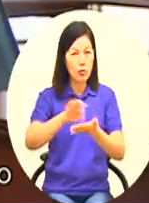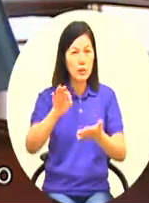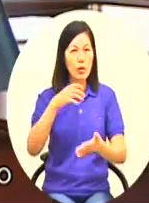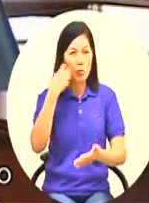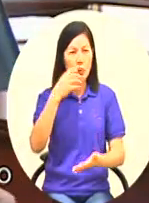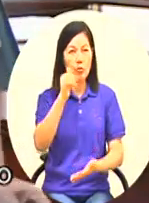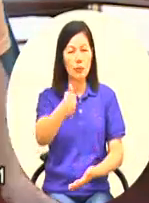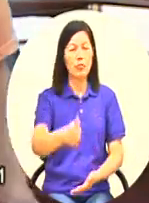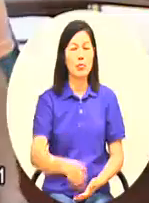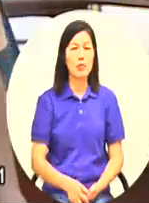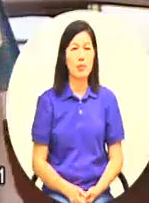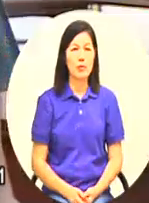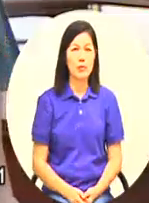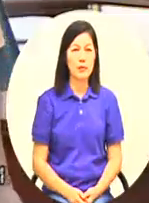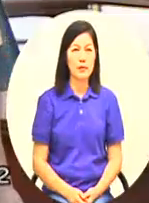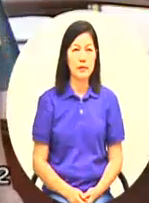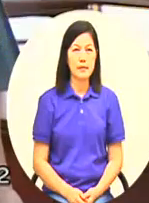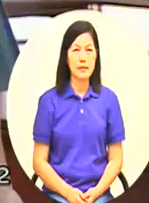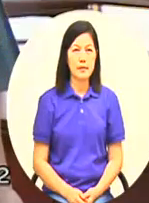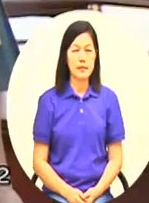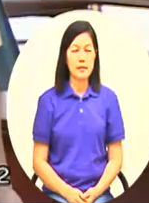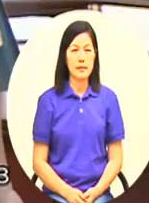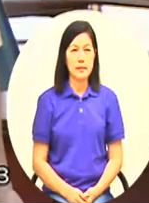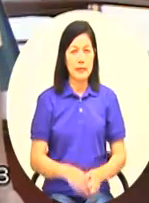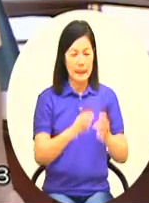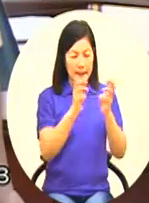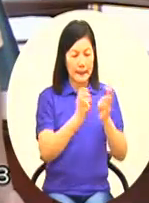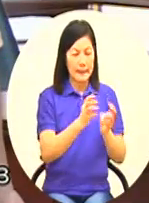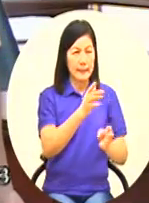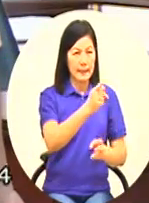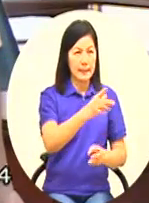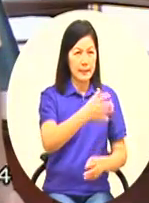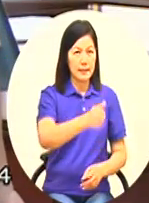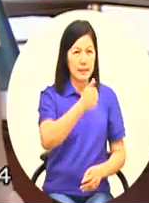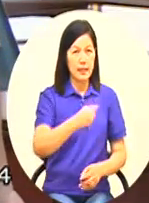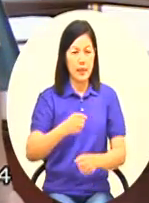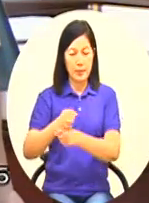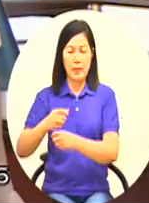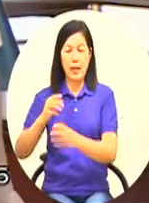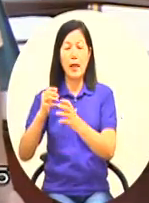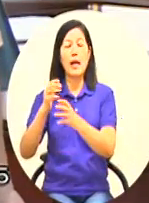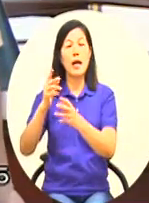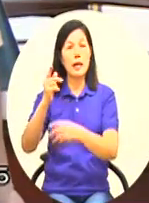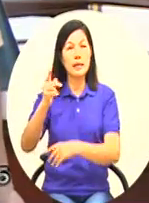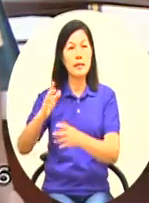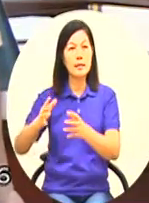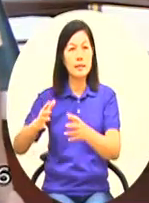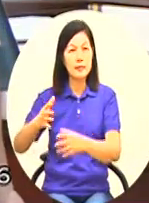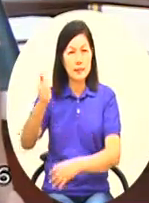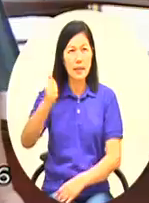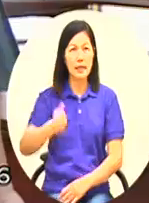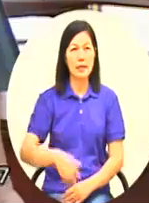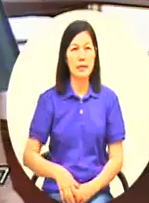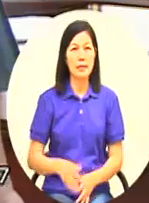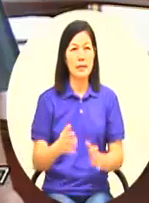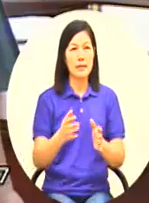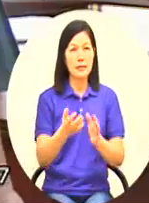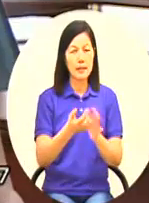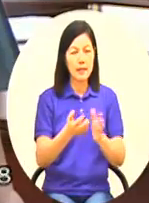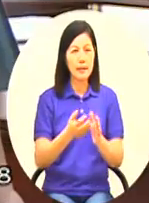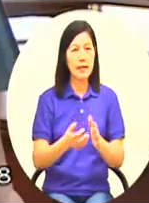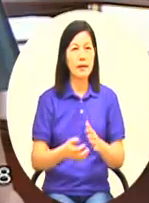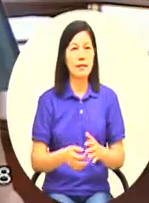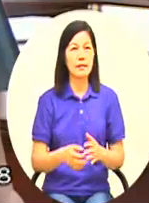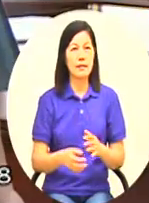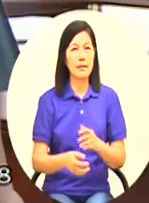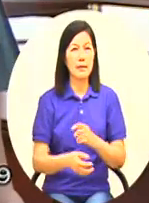讲的杨科长啊，前几代科长跟今麦马科长呢？ 哦，他说咧，当然咧，对不对嘛？是咧，讲引